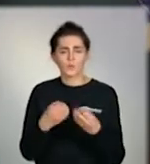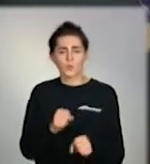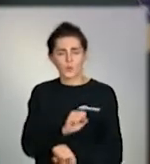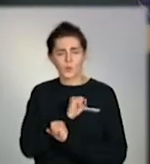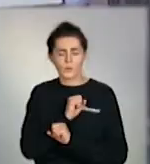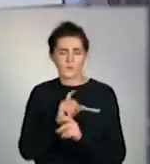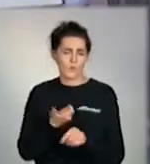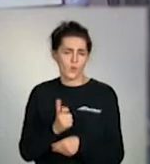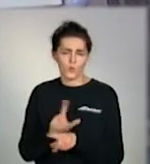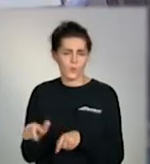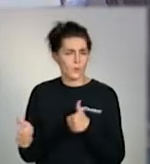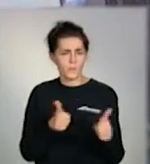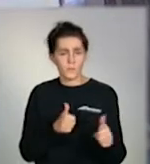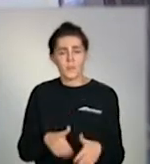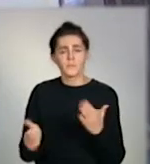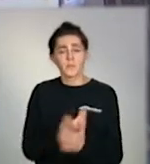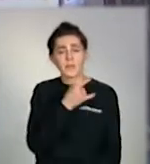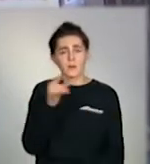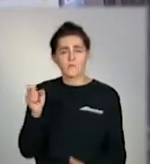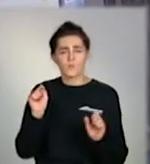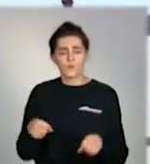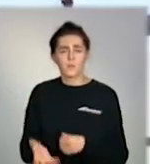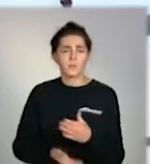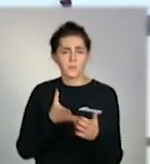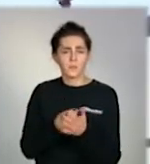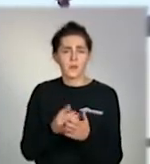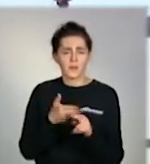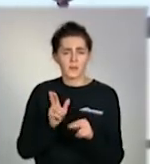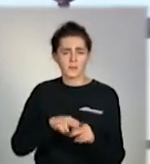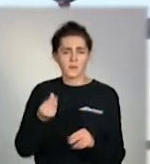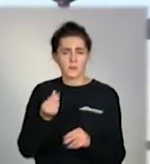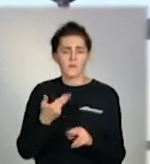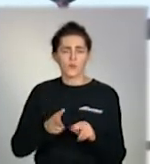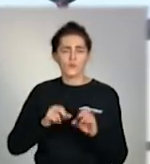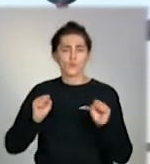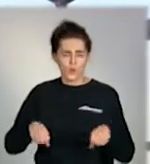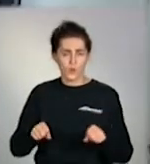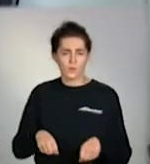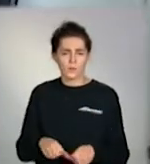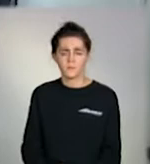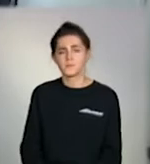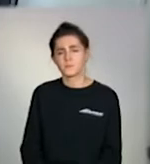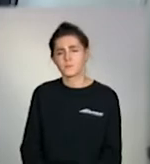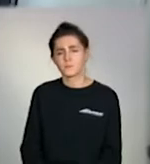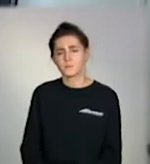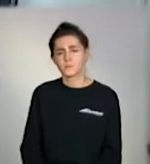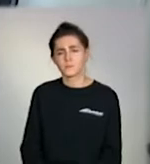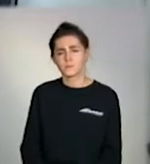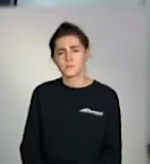дуже навіть класно. В кінотеатрі кажуть, розрахуватися віртуальними коштами в них вже можна. Люди підходять,